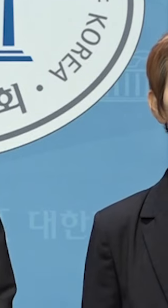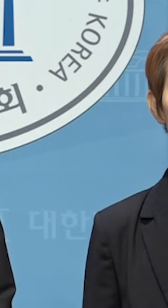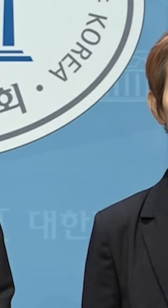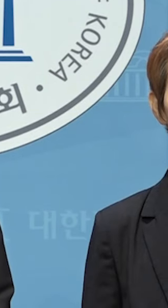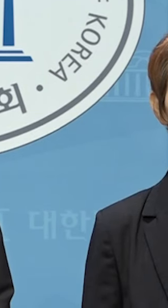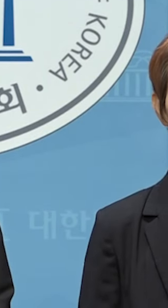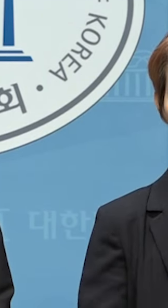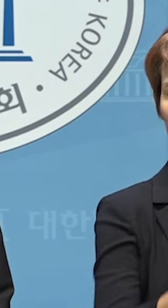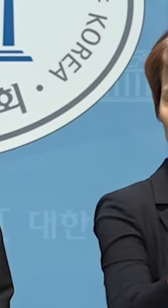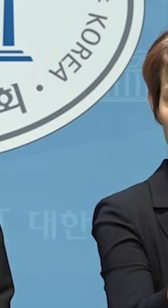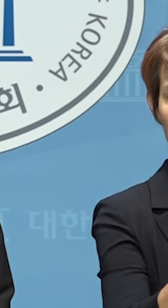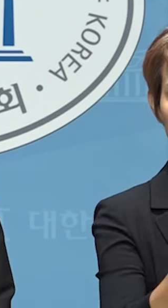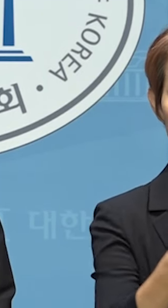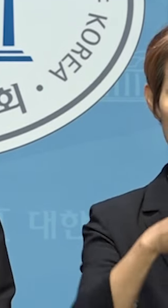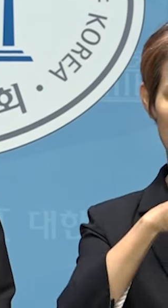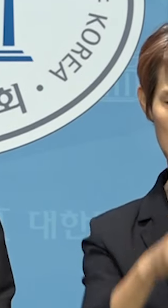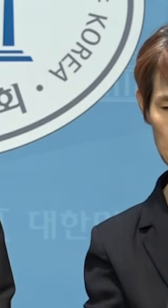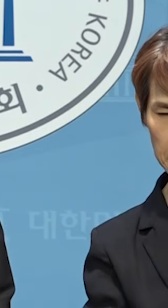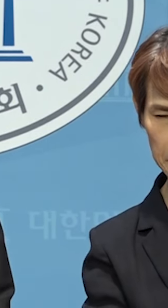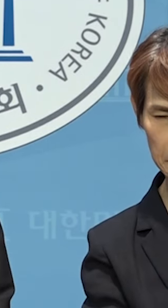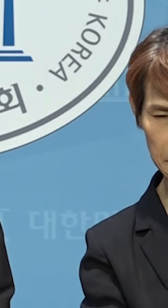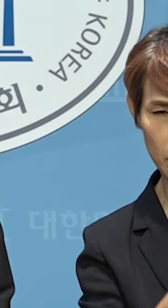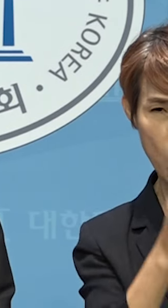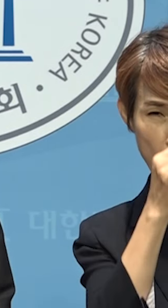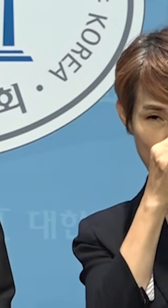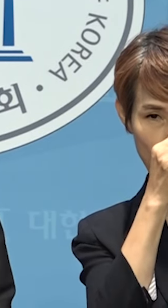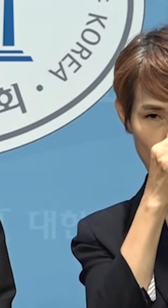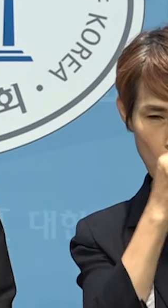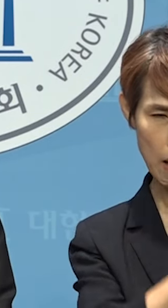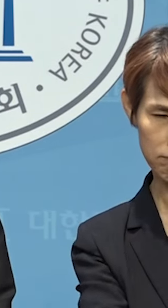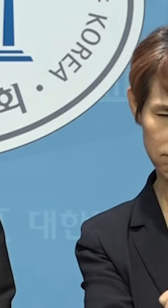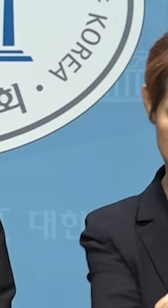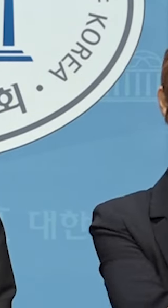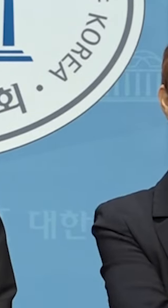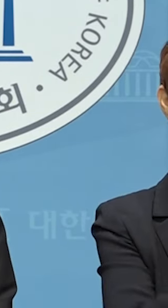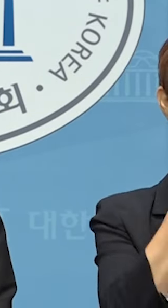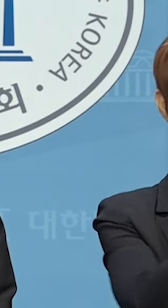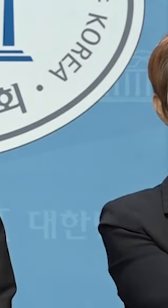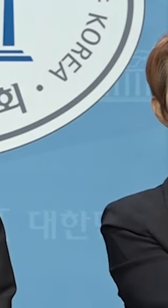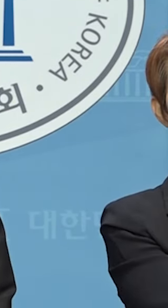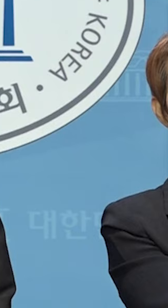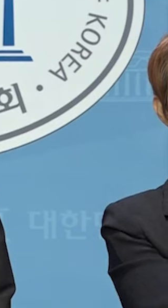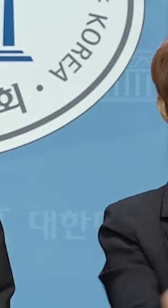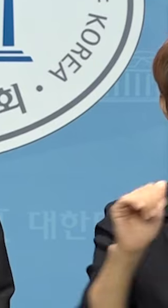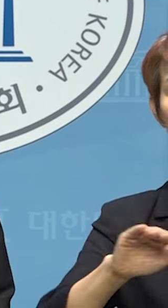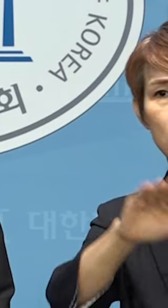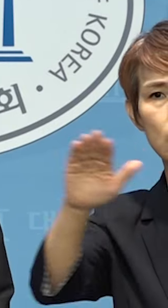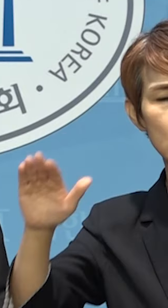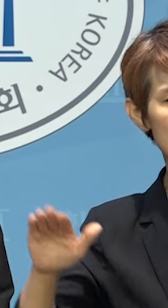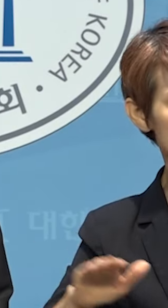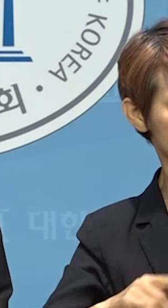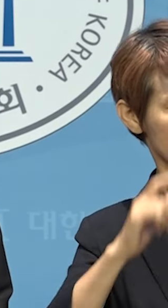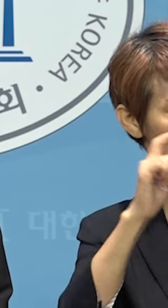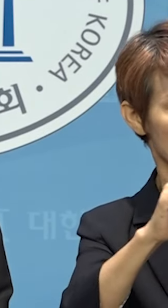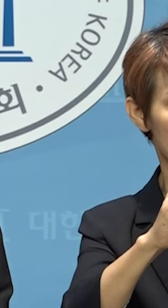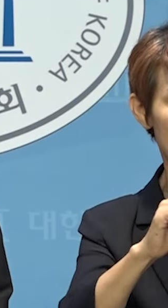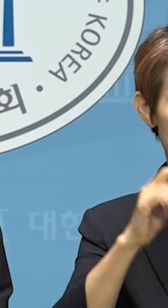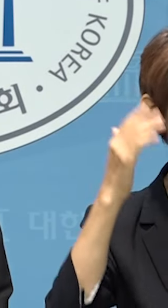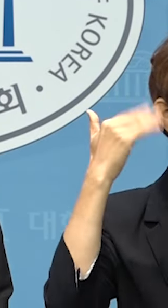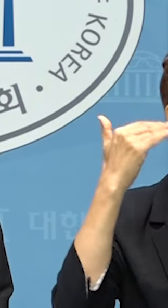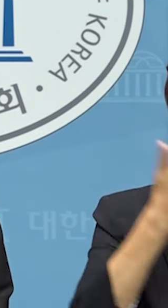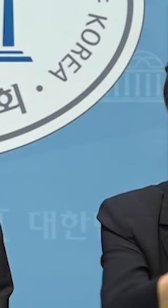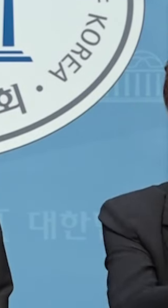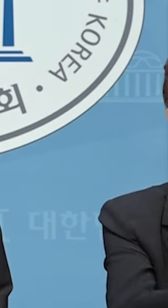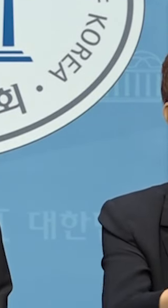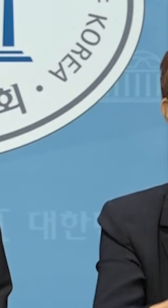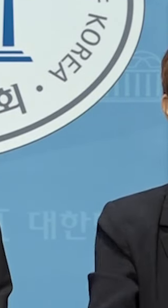방탄과 정략 에반 골몰하며 폭주하는 민주당을 향한 국민의 경고이 들리지